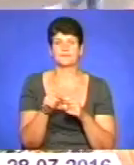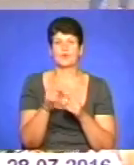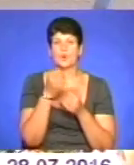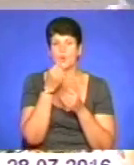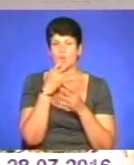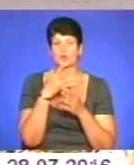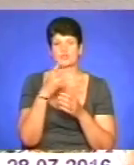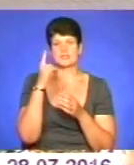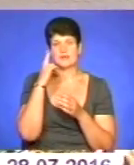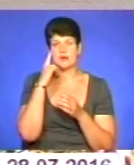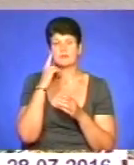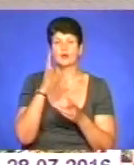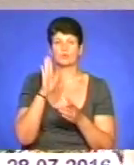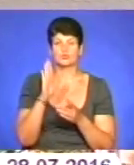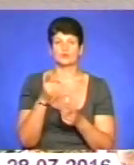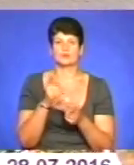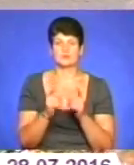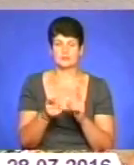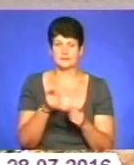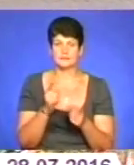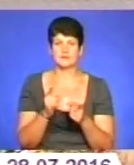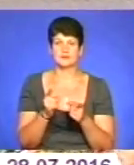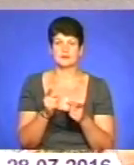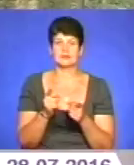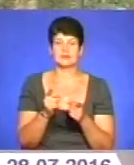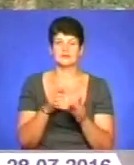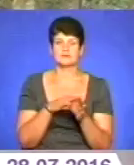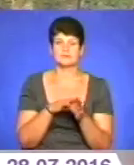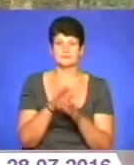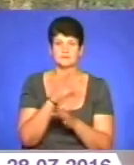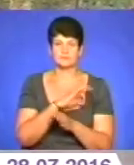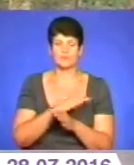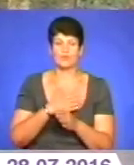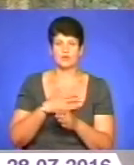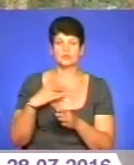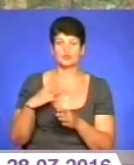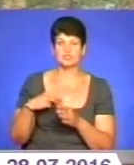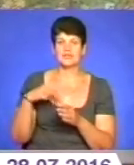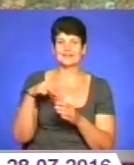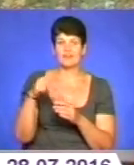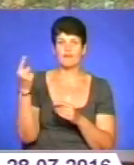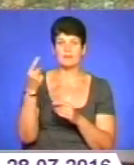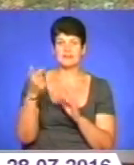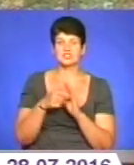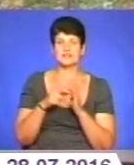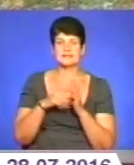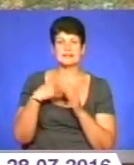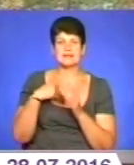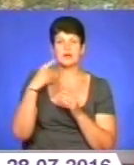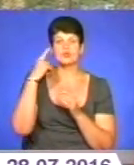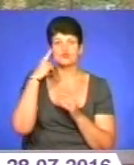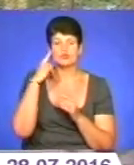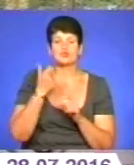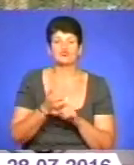хороші наміри, вони справді будуть реалізовані. Моя донечка йде в перший клас, і я чула від знайомих, що дуже